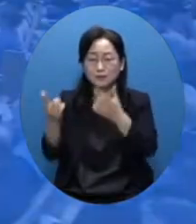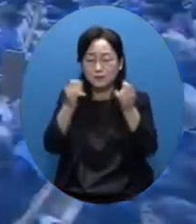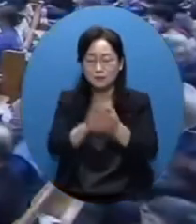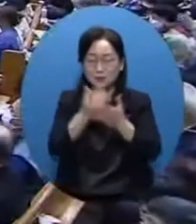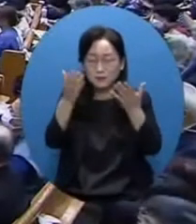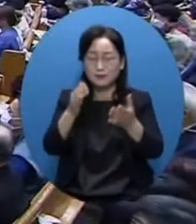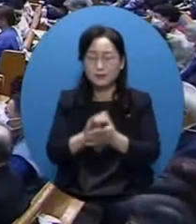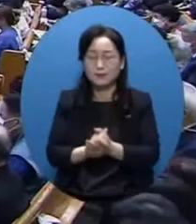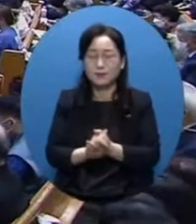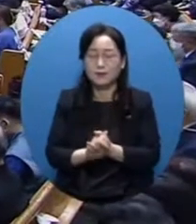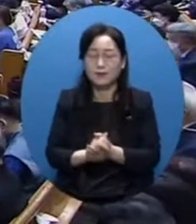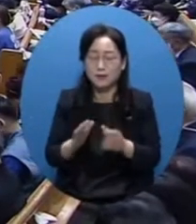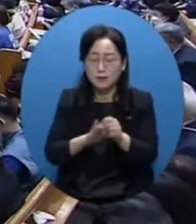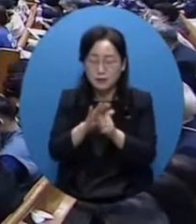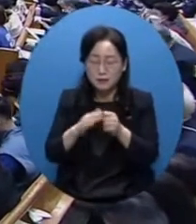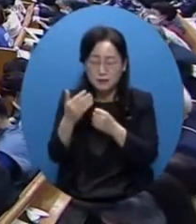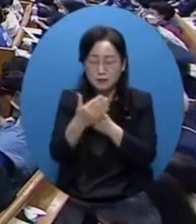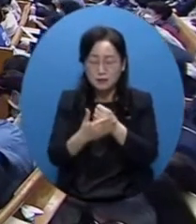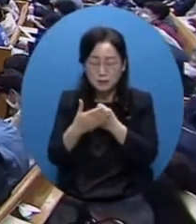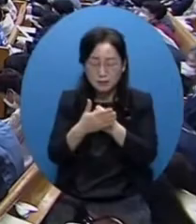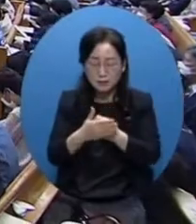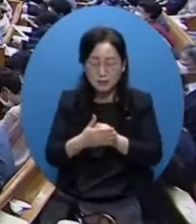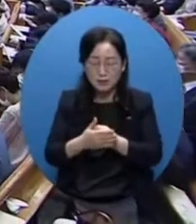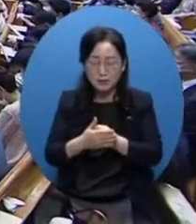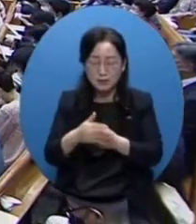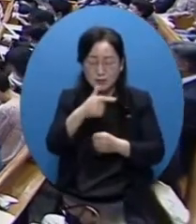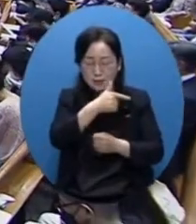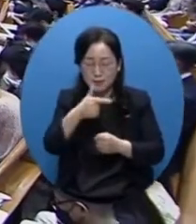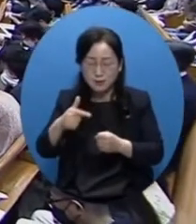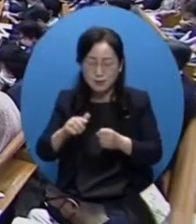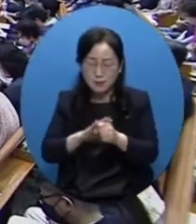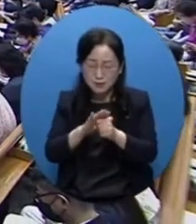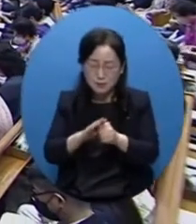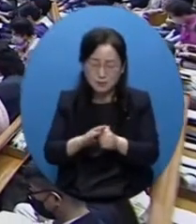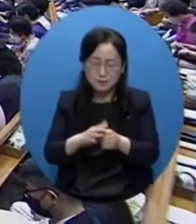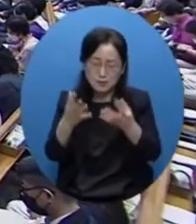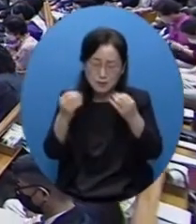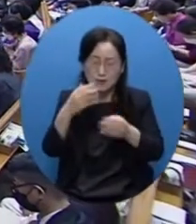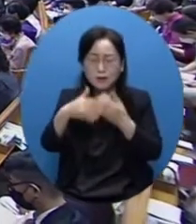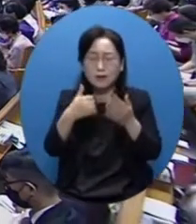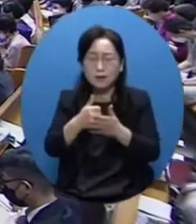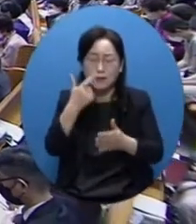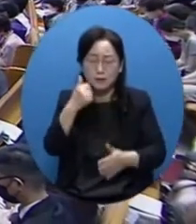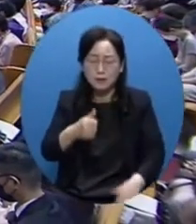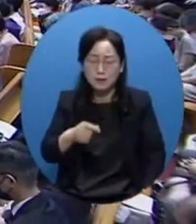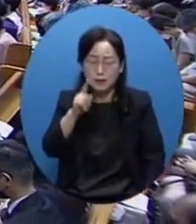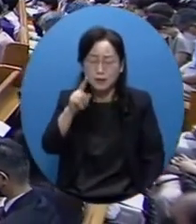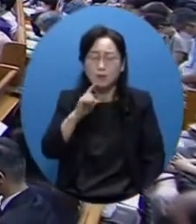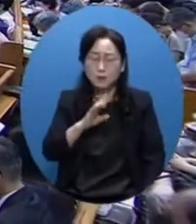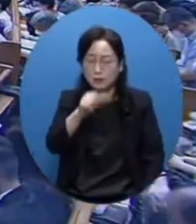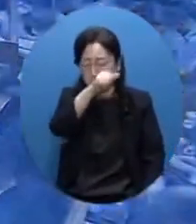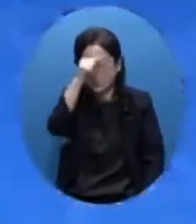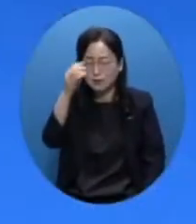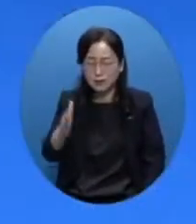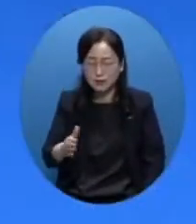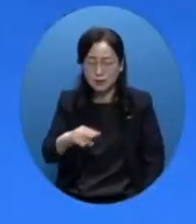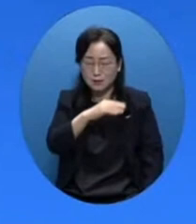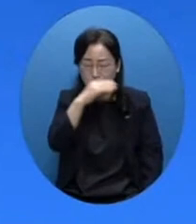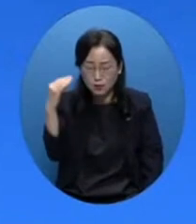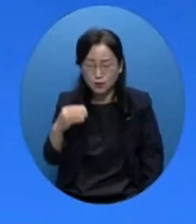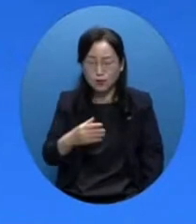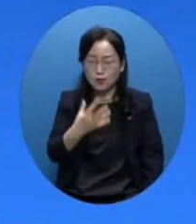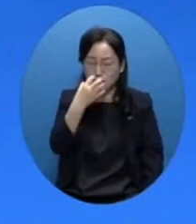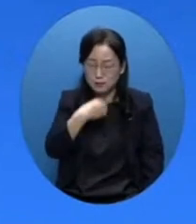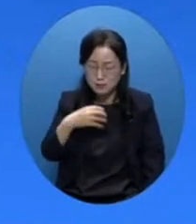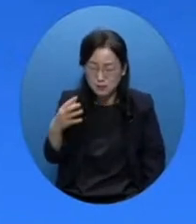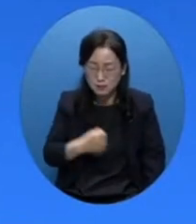기도하겠습니다 사랑과 은혜와 자비가 뭔 어찌나 하나님 아버지 한 번뿐인 인생인데 바르게 살 의미 있게